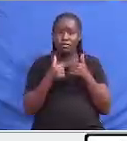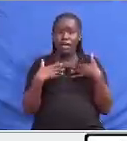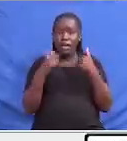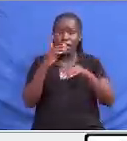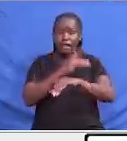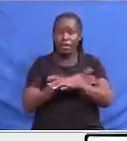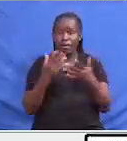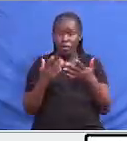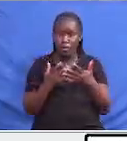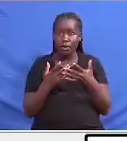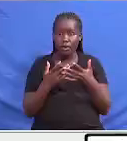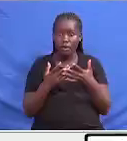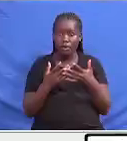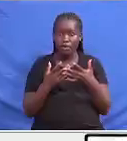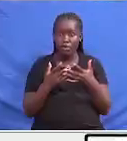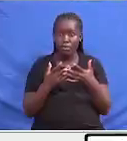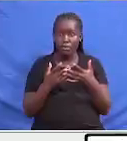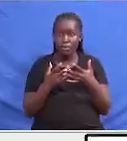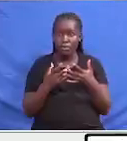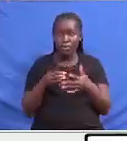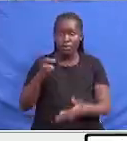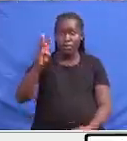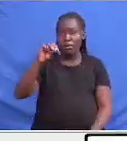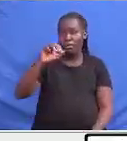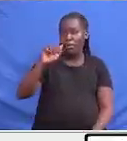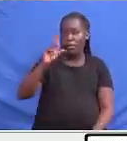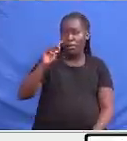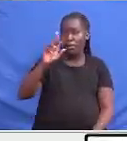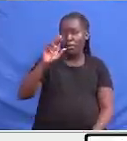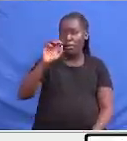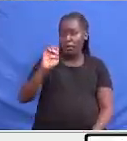katika hospitali ya kitaifa ya kufundisha na rufaa ya madhari jijini Nairobi.